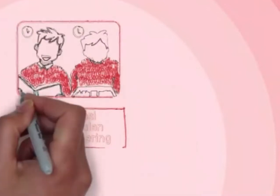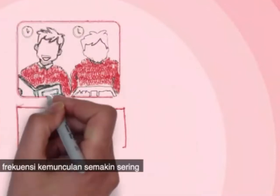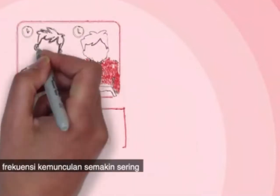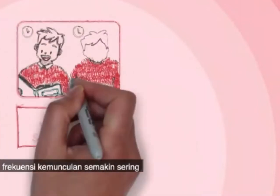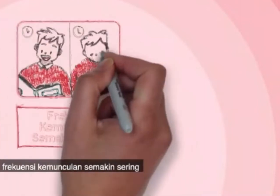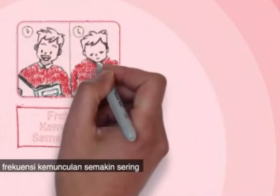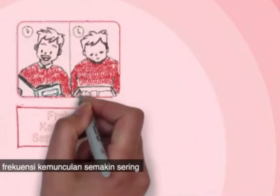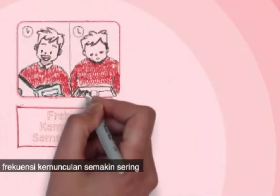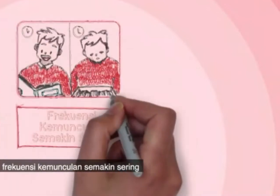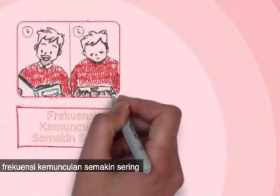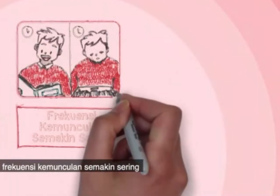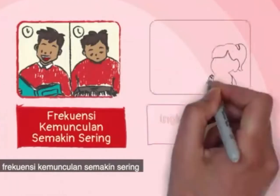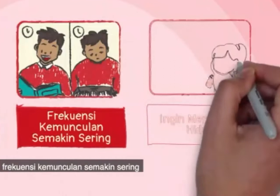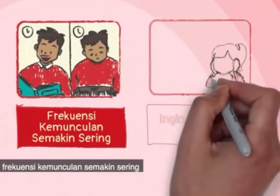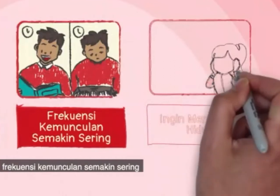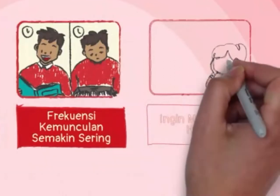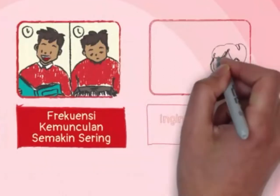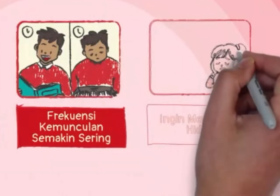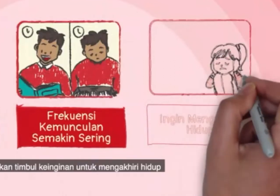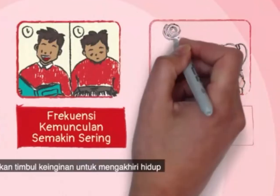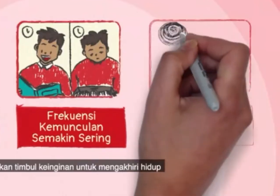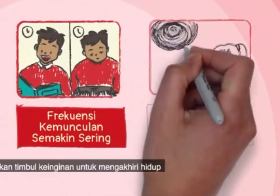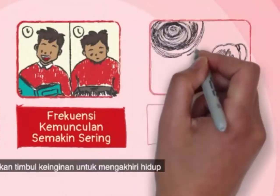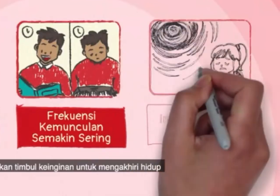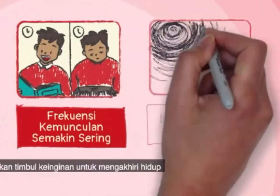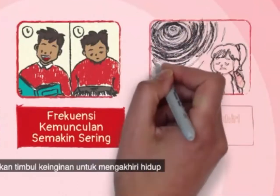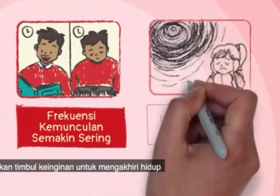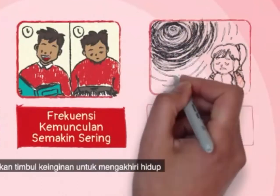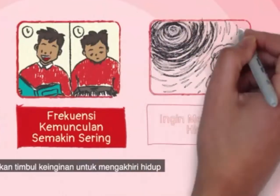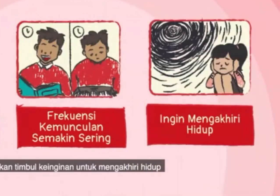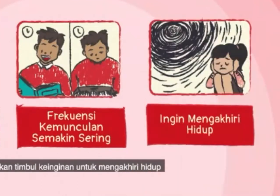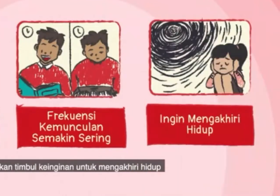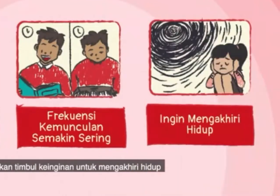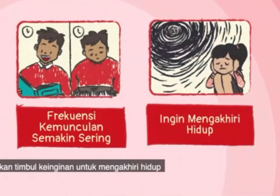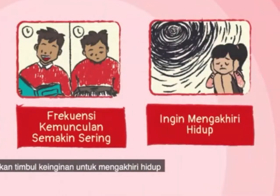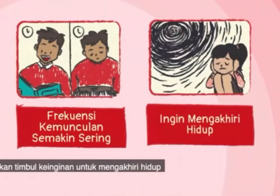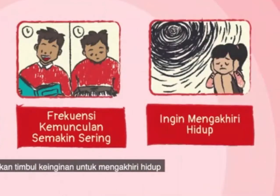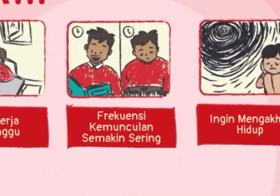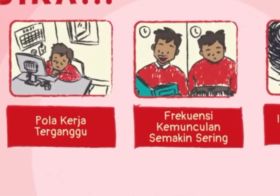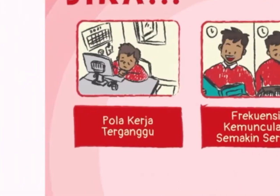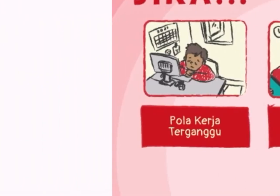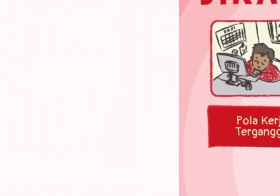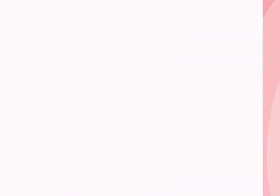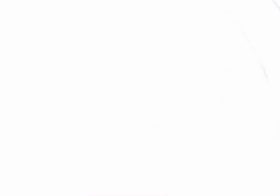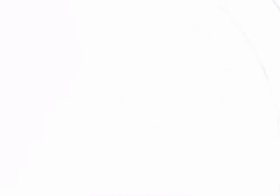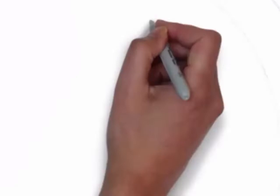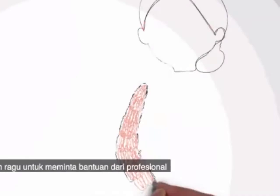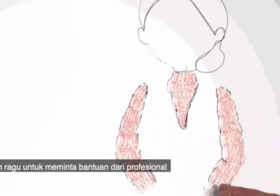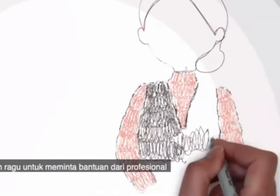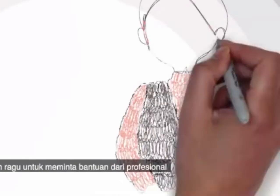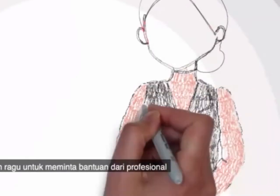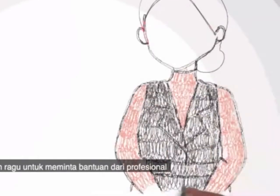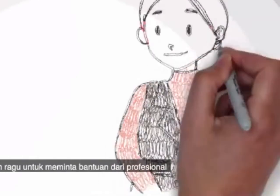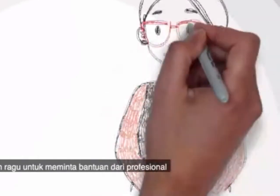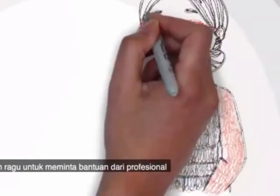pekerjaan, frekuensi kemunculan semakin sering, bahkan timbul keinginan untuk mengakhiri hidup,